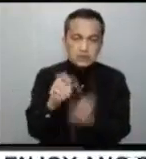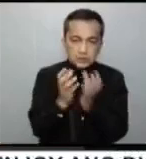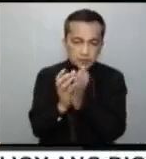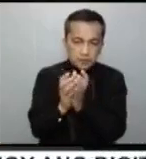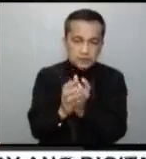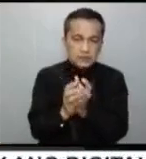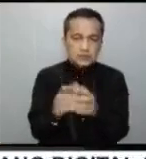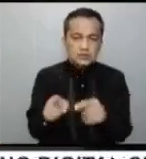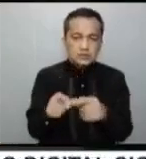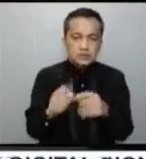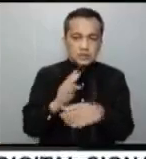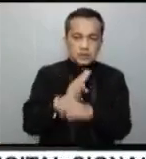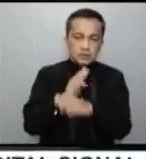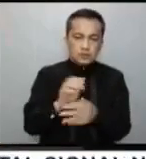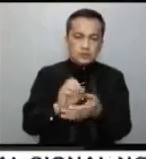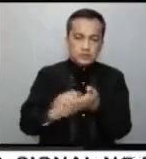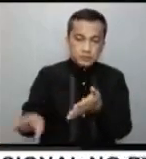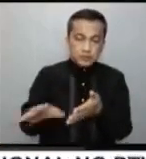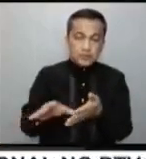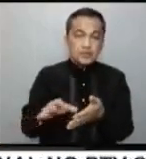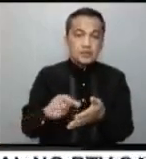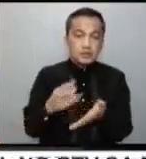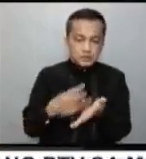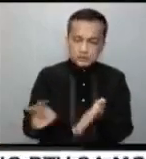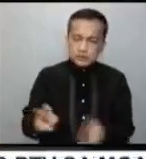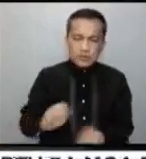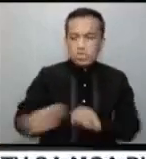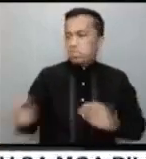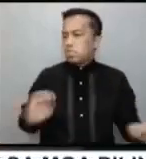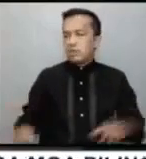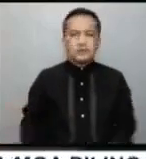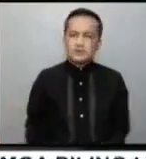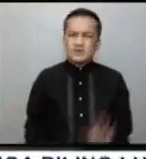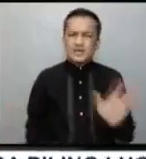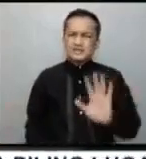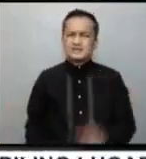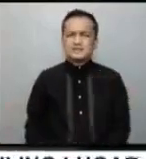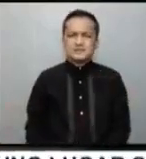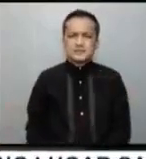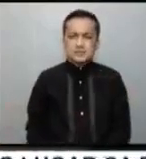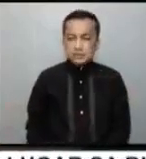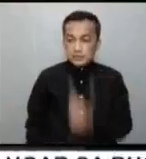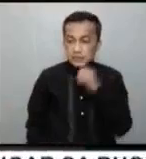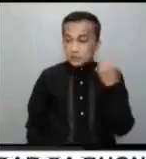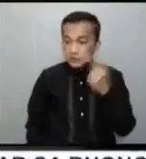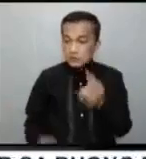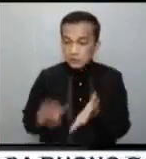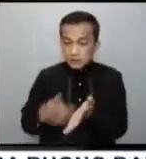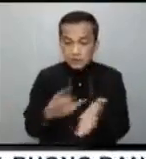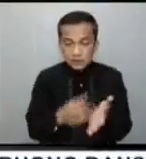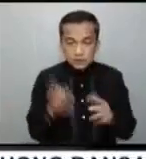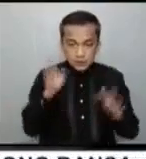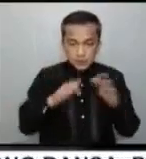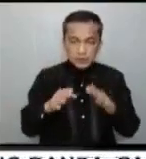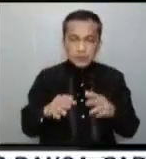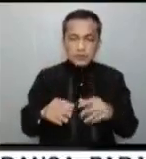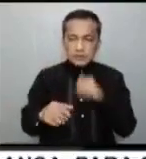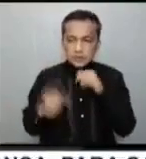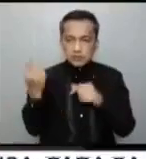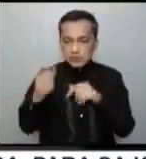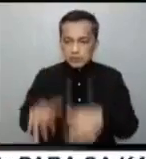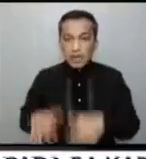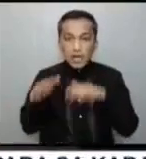ng basura. Sapagkat hindi lamang basura ang magiging problema natin, hindi lang baha ang magiging problema natin,